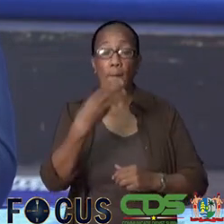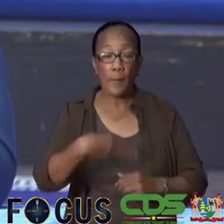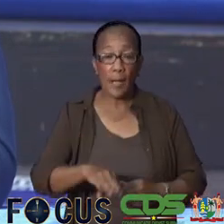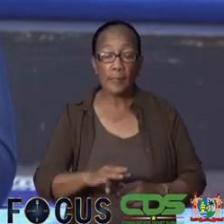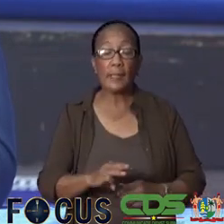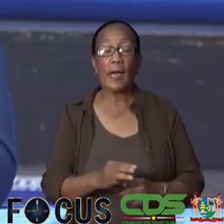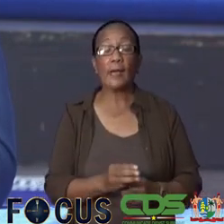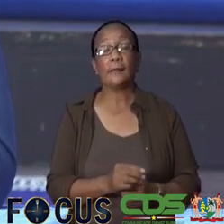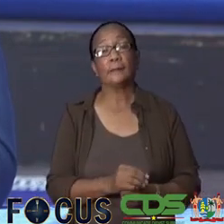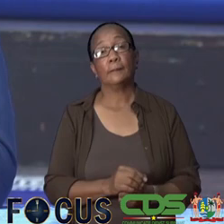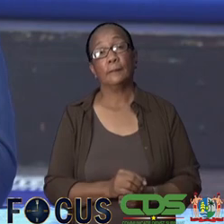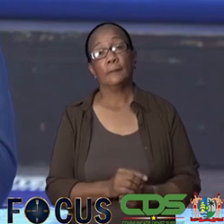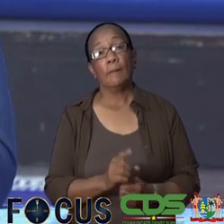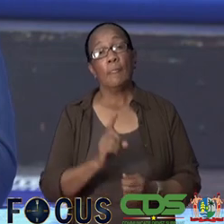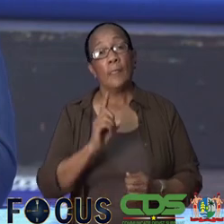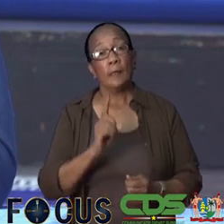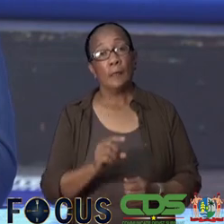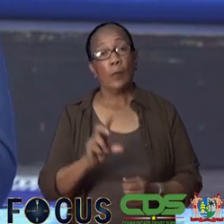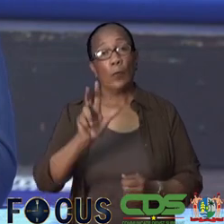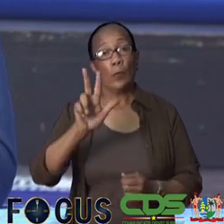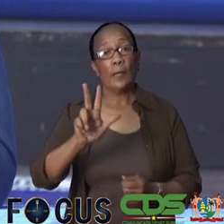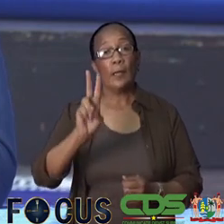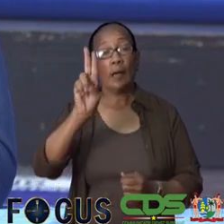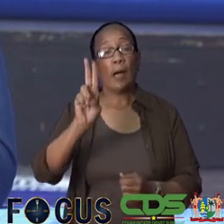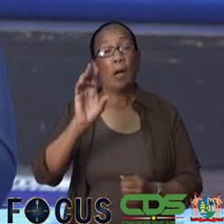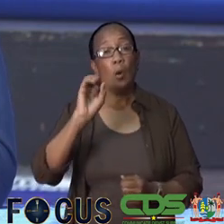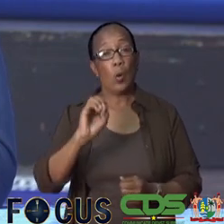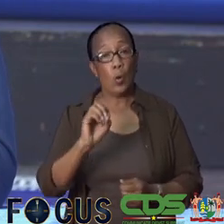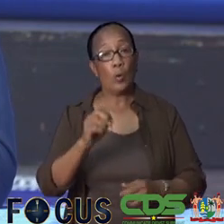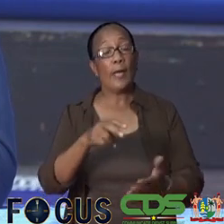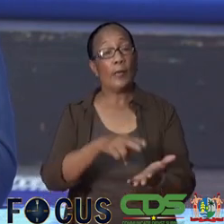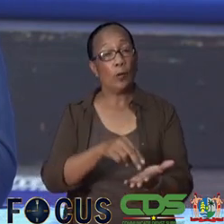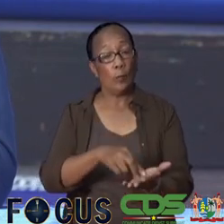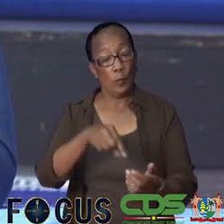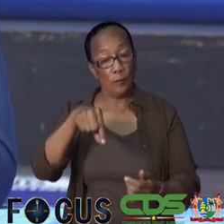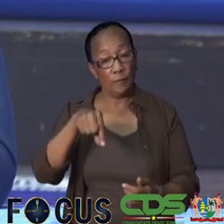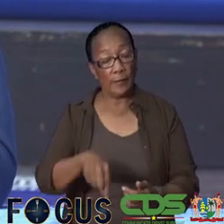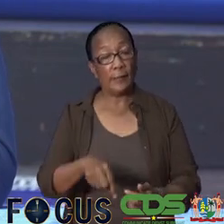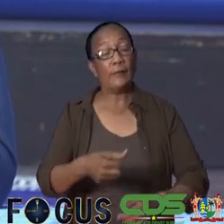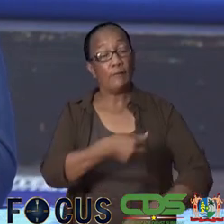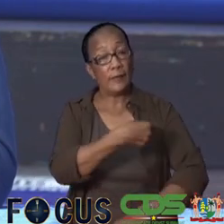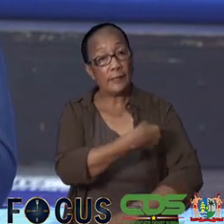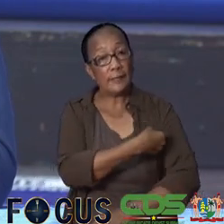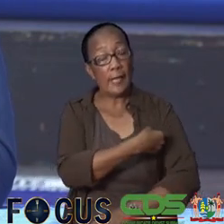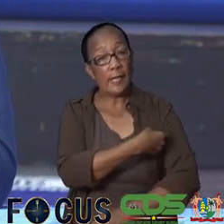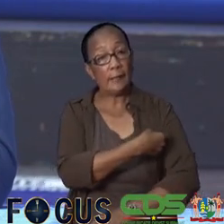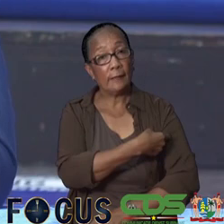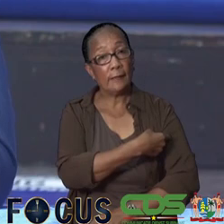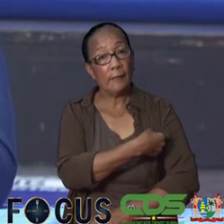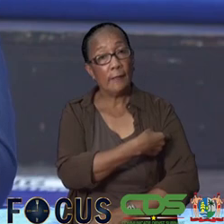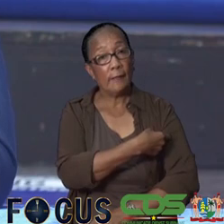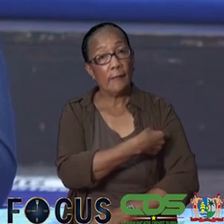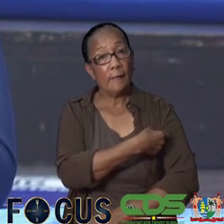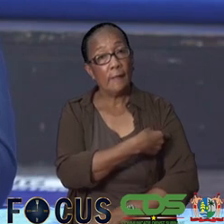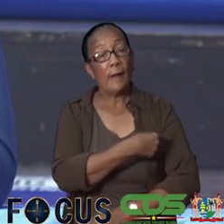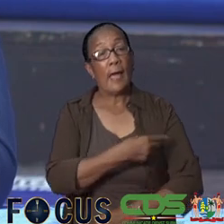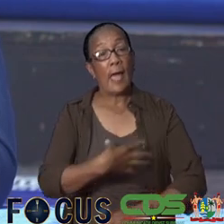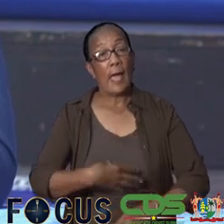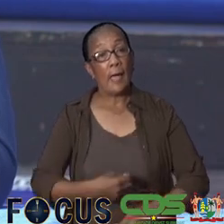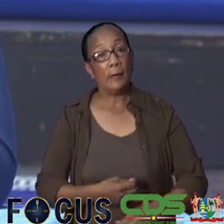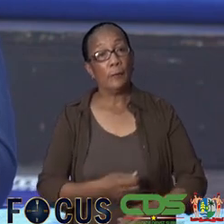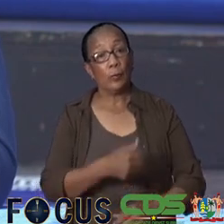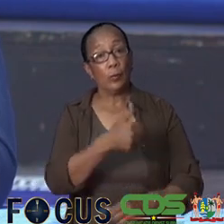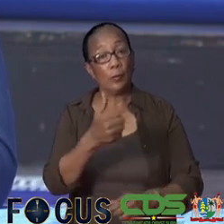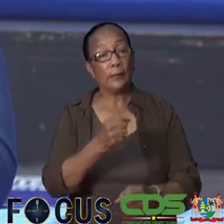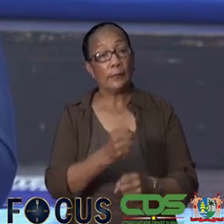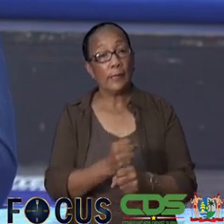maandag de WHO het gebruik van dit vaccin als emergency use heeft